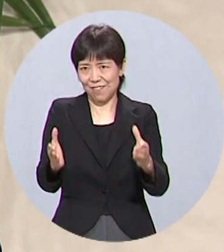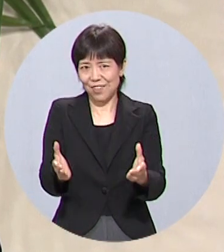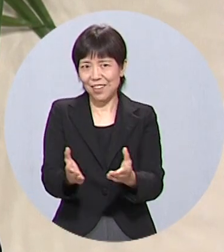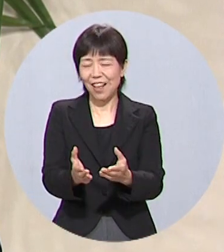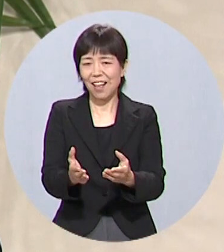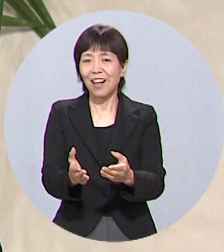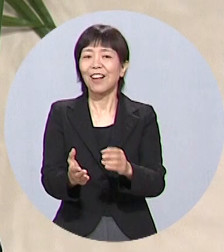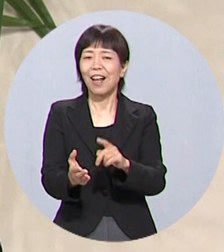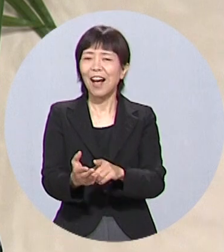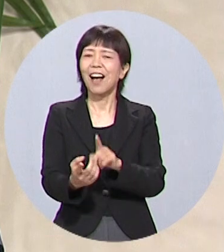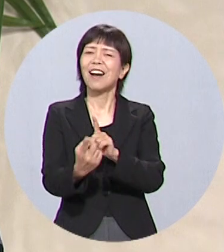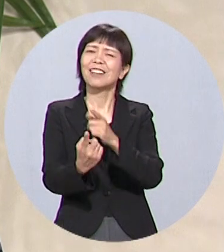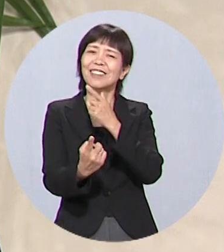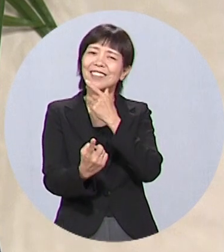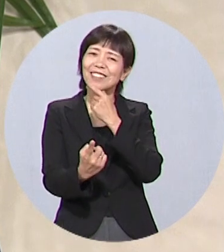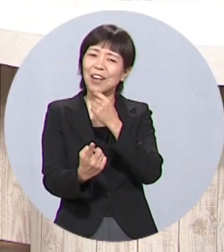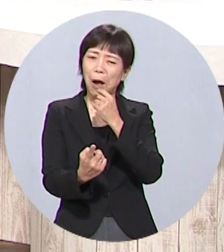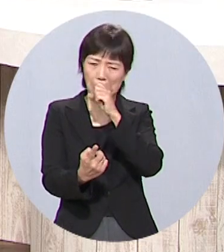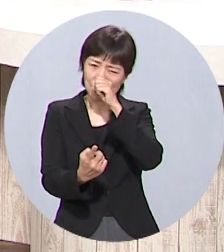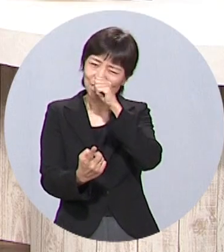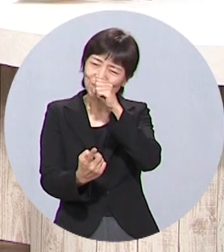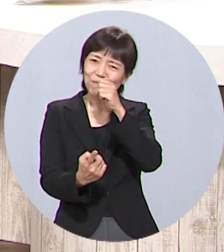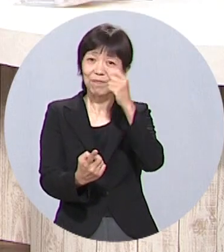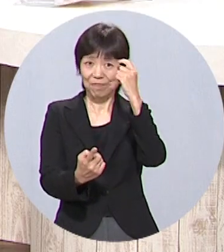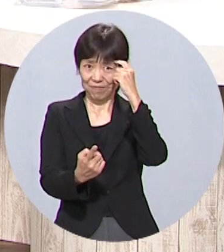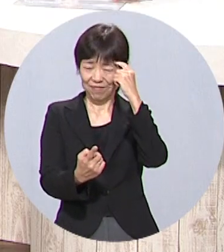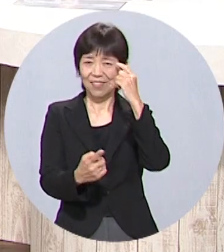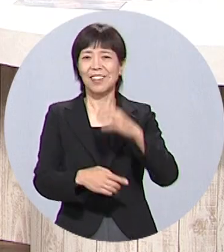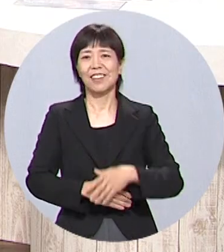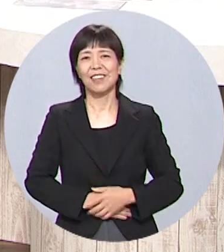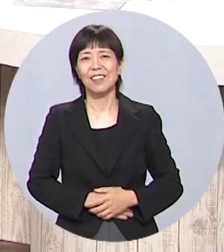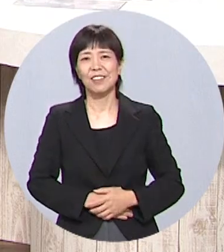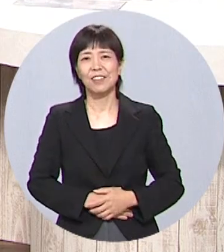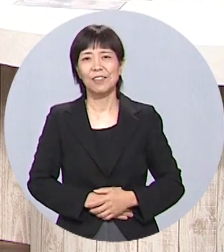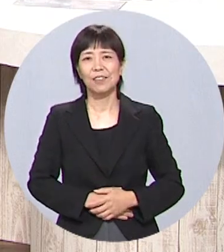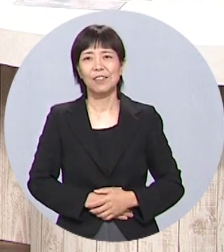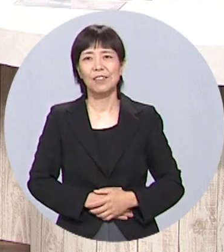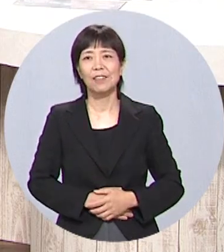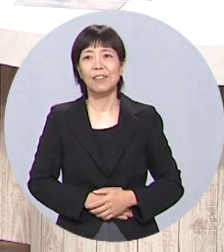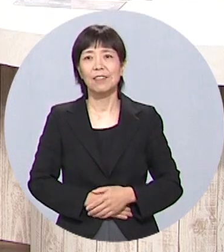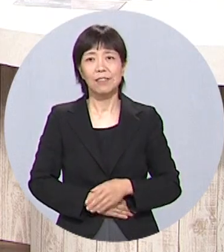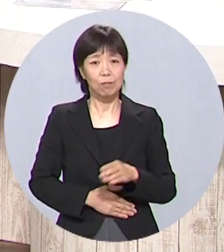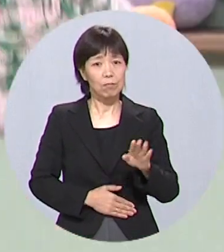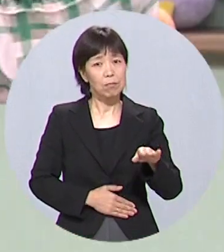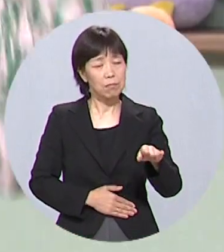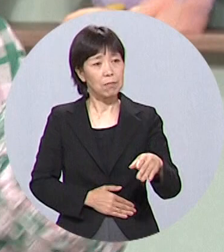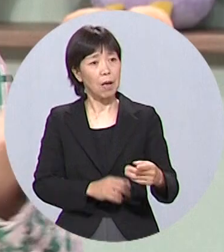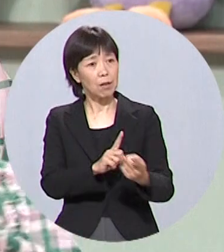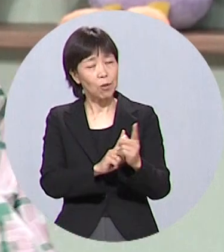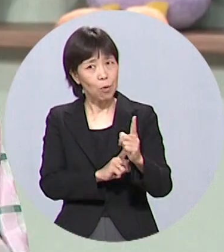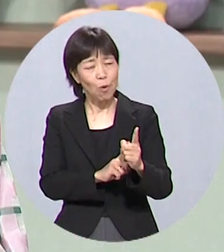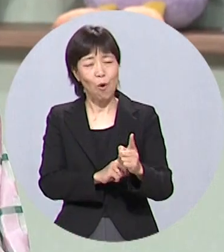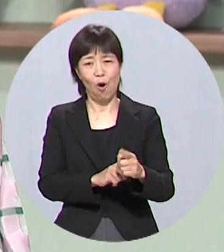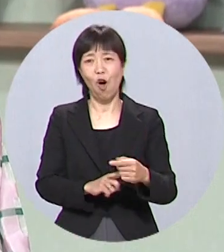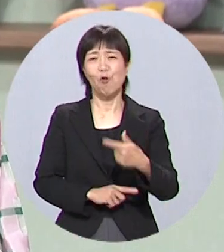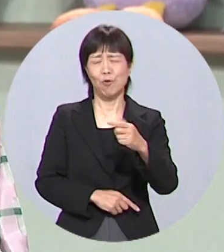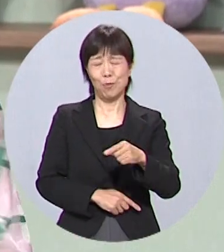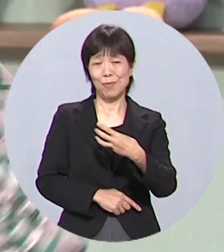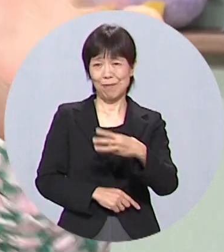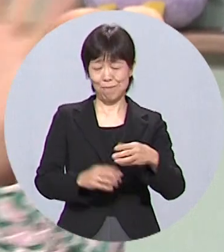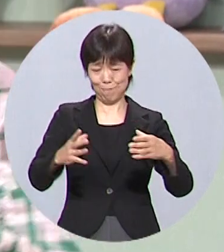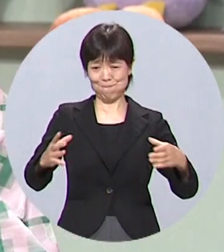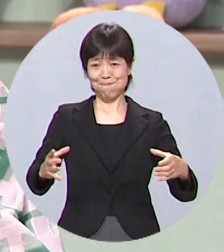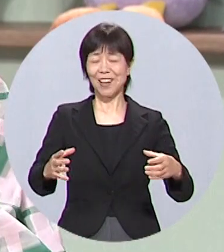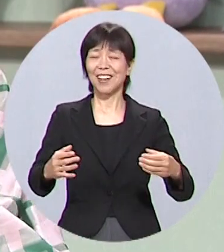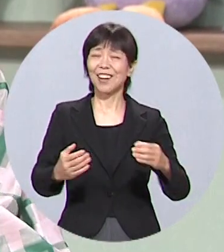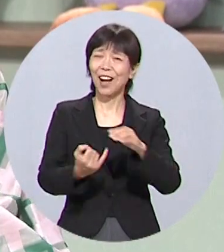でムーミンとミーに会えるなんて感慨深いですというコメントいただきました。 実際会ってみていかがでした。 もうもっちゃりしててとっても可愛いので